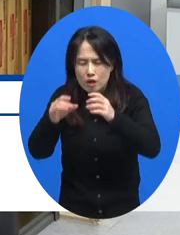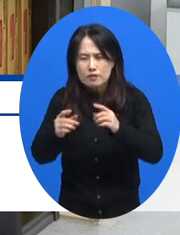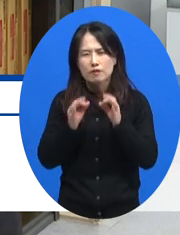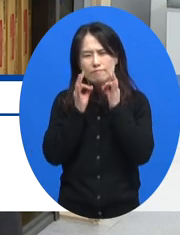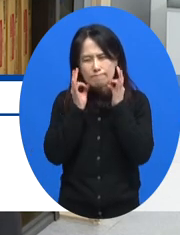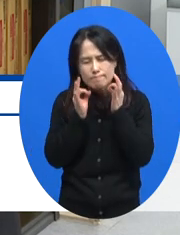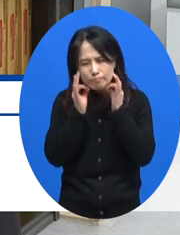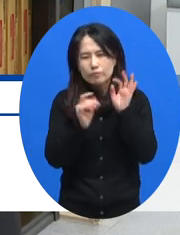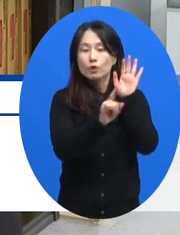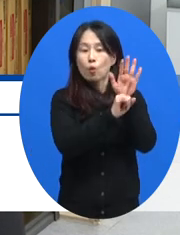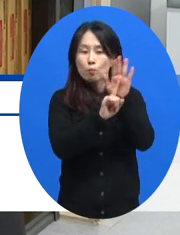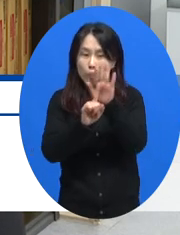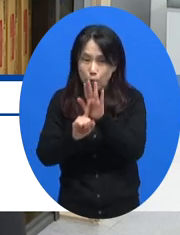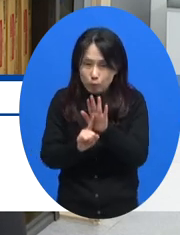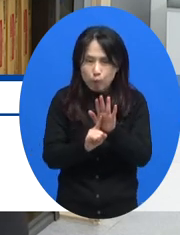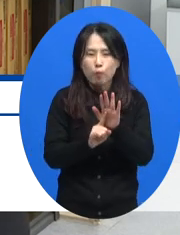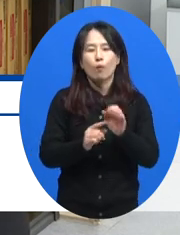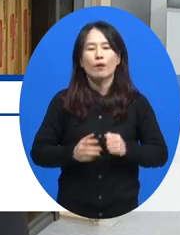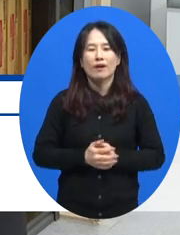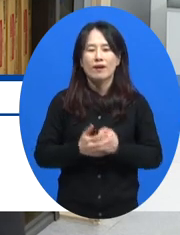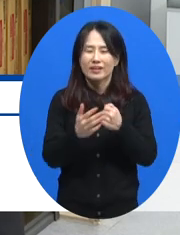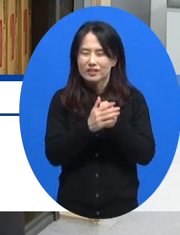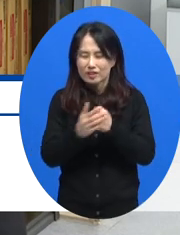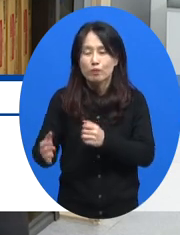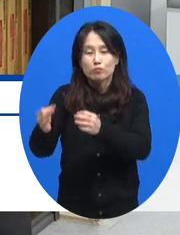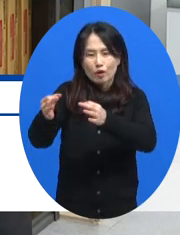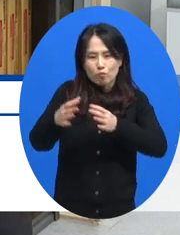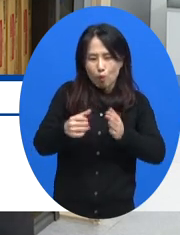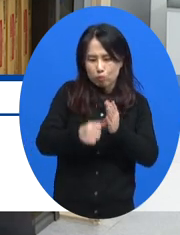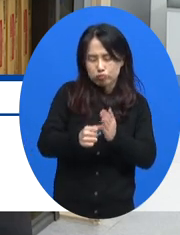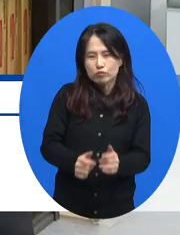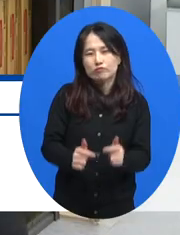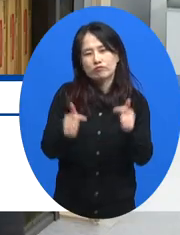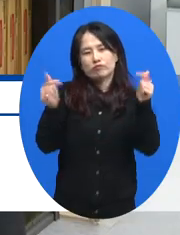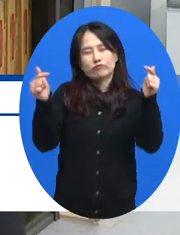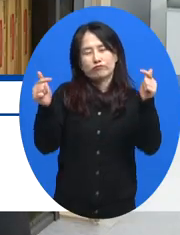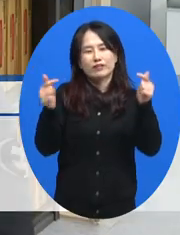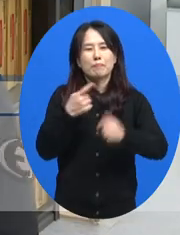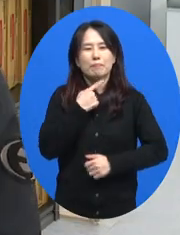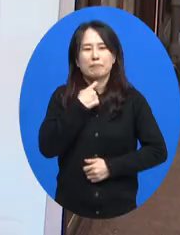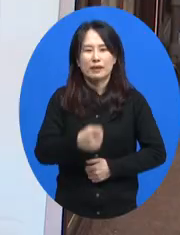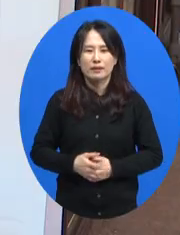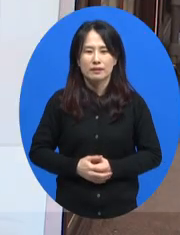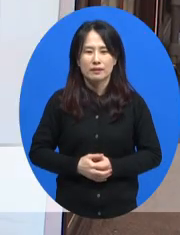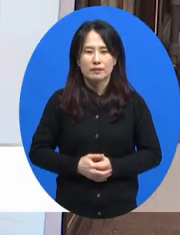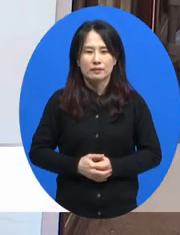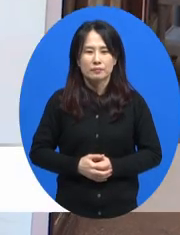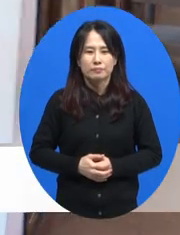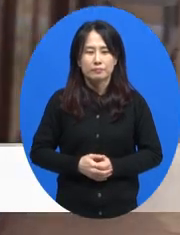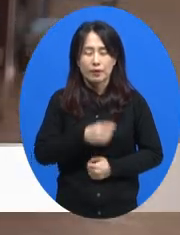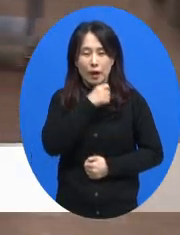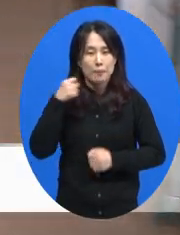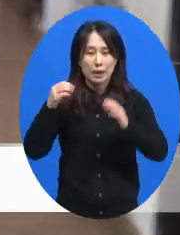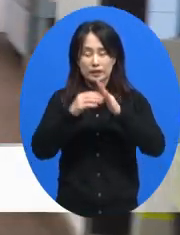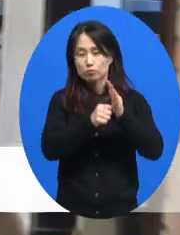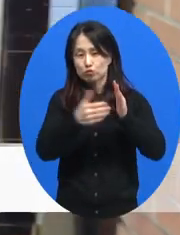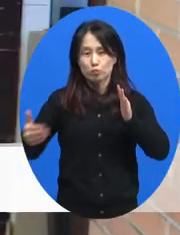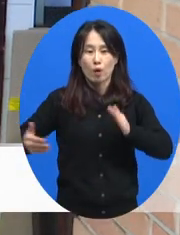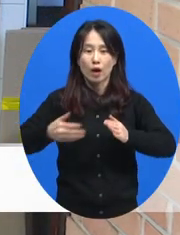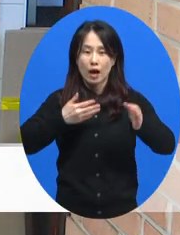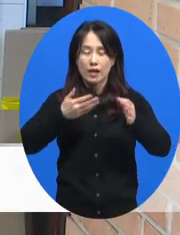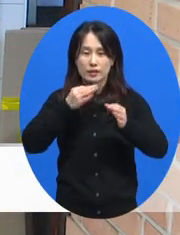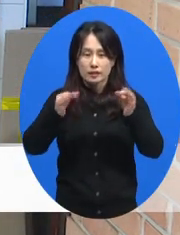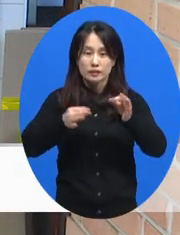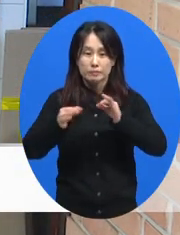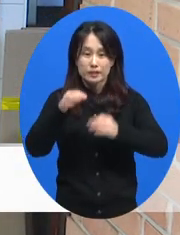투자하고 홍보라든가 기타 기부 물품 실적 어떤 증가를 위해서 노력을 했더니 맛집으로 소문난 이 음식점은